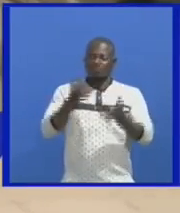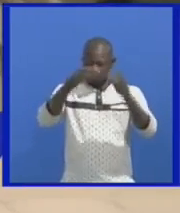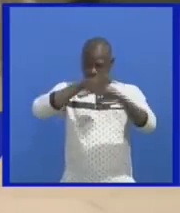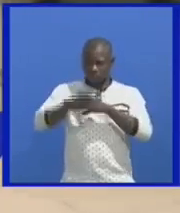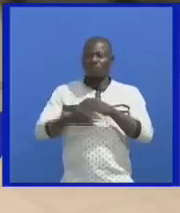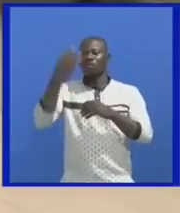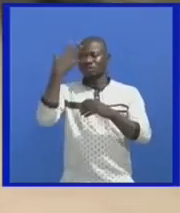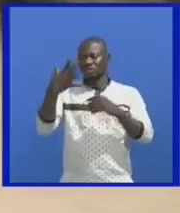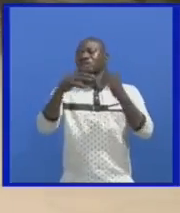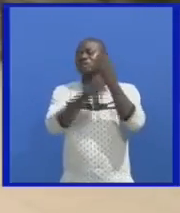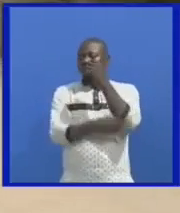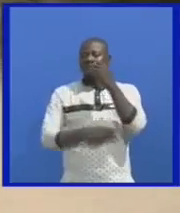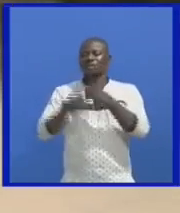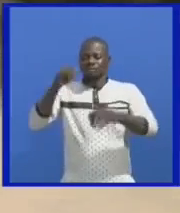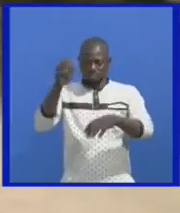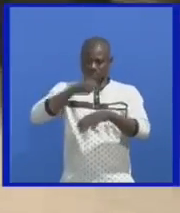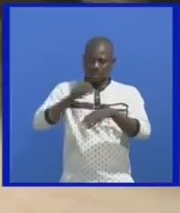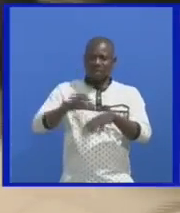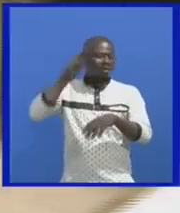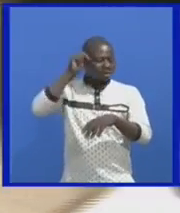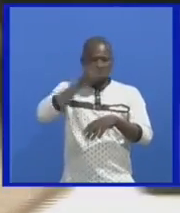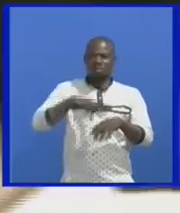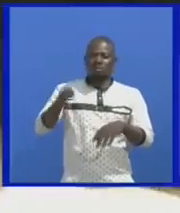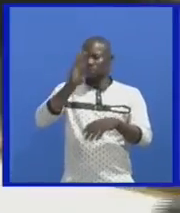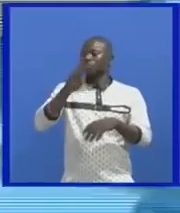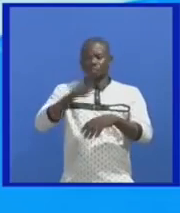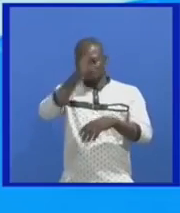le Bénin, le Tchad et bien entendu le Burkina Faso.